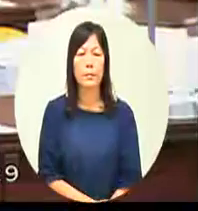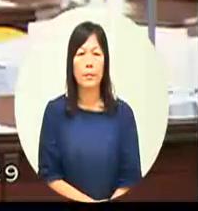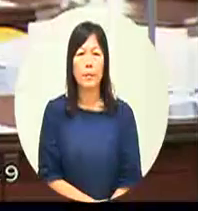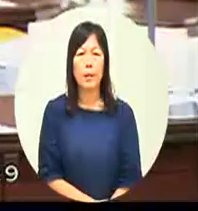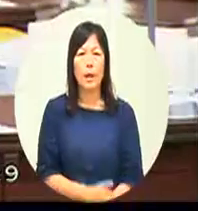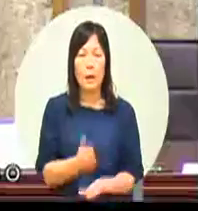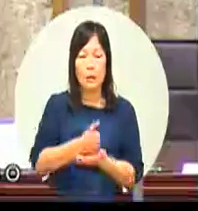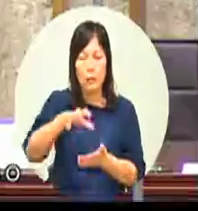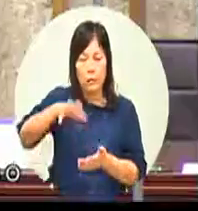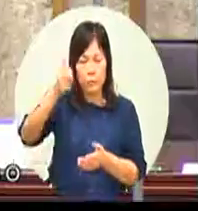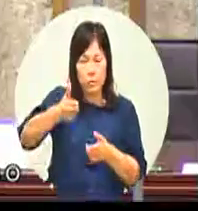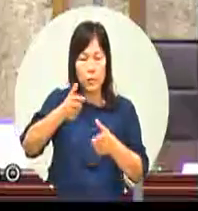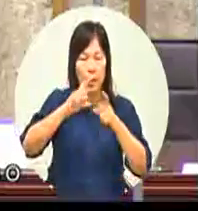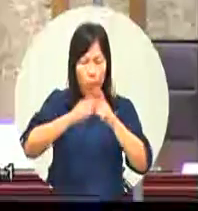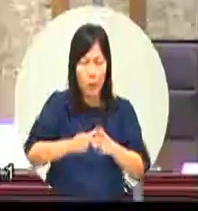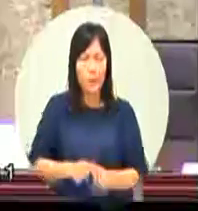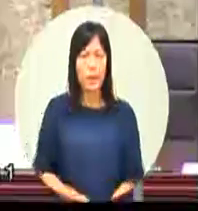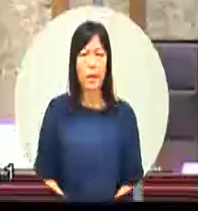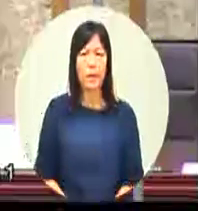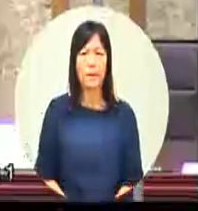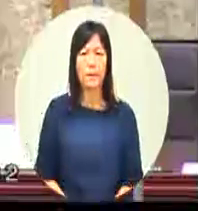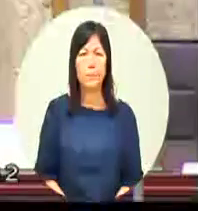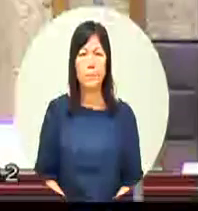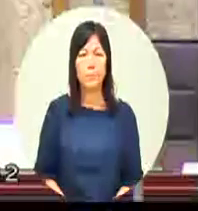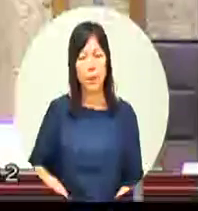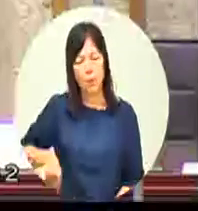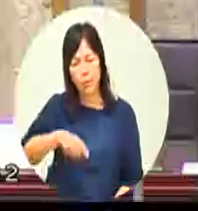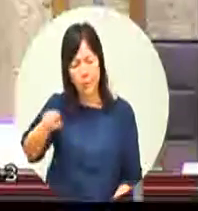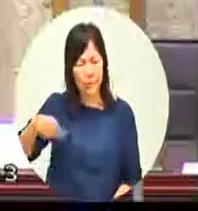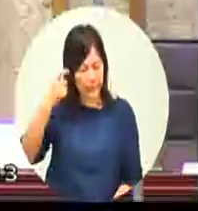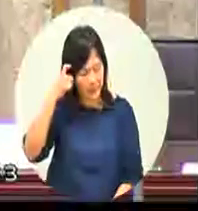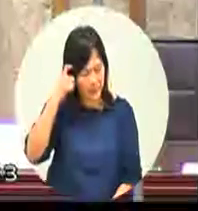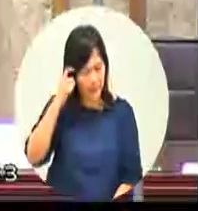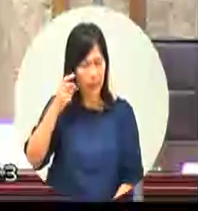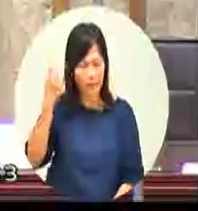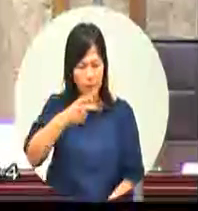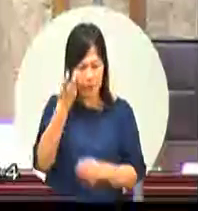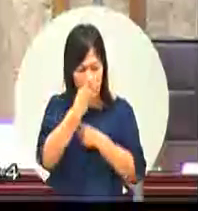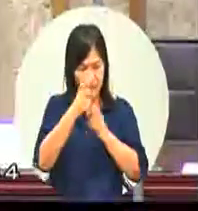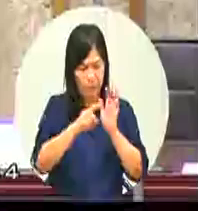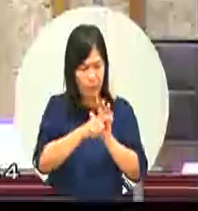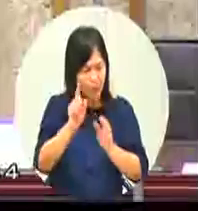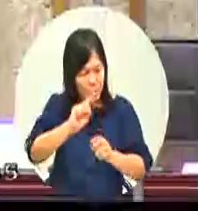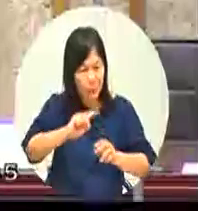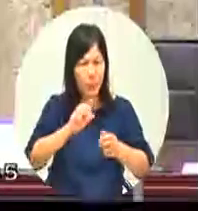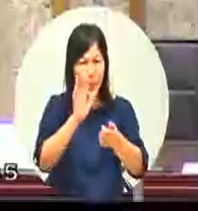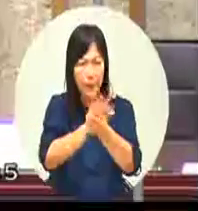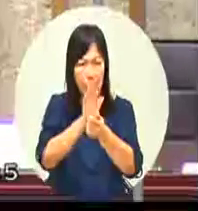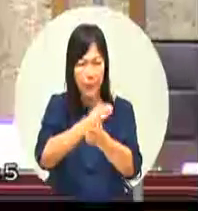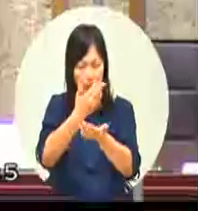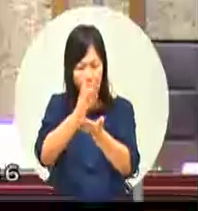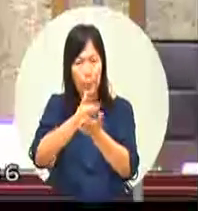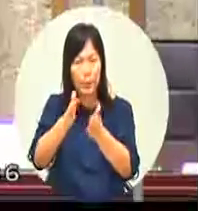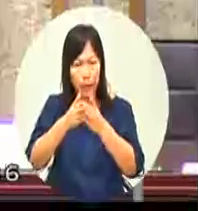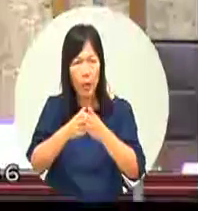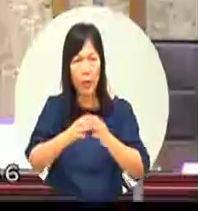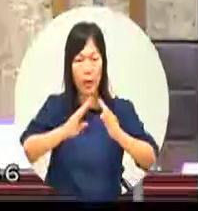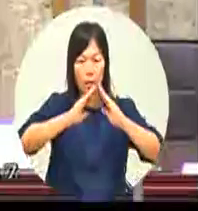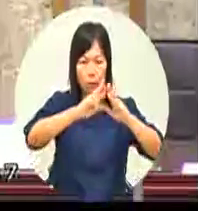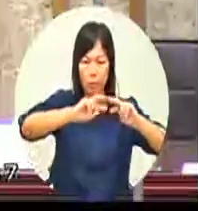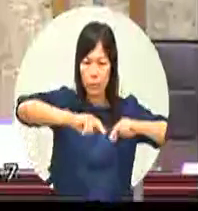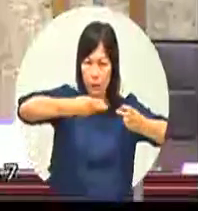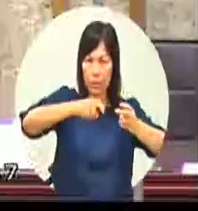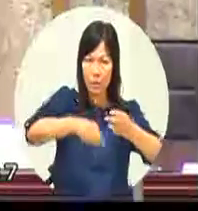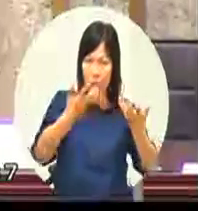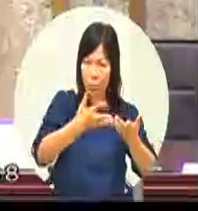请局长回答。 即阮来迄、那个来去思考检讨看边啊，搁较先解决初步问题。啊，拄讲的部分，反正只